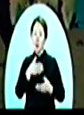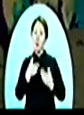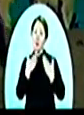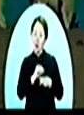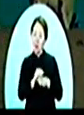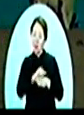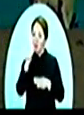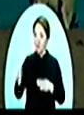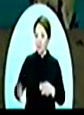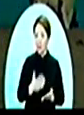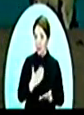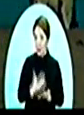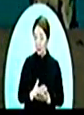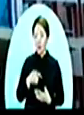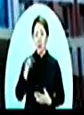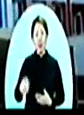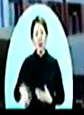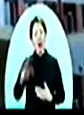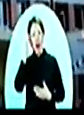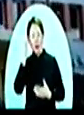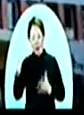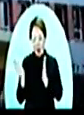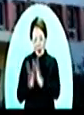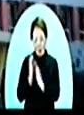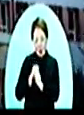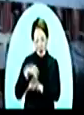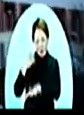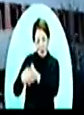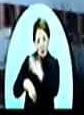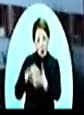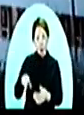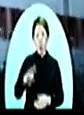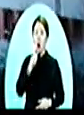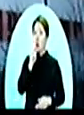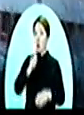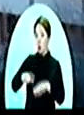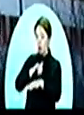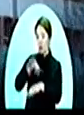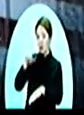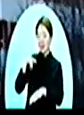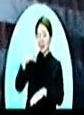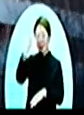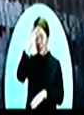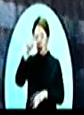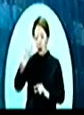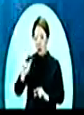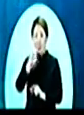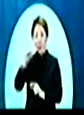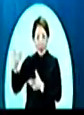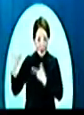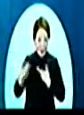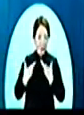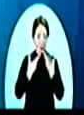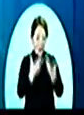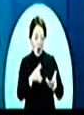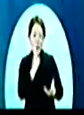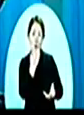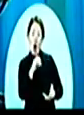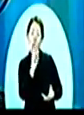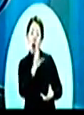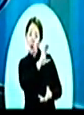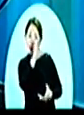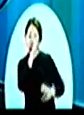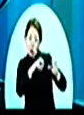хандивлах ажлын бэлтгэл хангаж байна. Мөн гадаад хамтын ажиллагааны хүрээнд Унгар улсын засгийн газрын хөнгөлөлттэй зээлээр